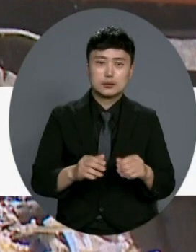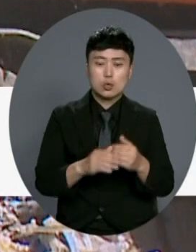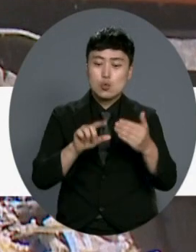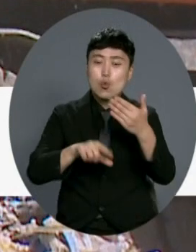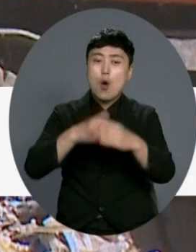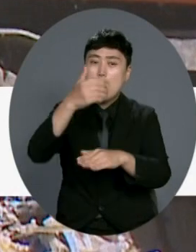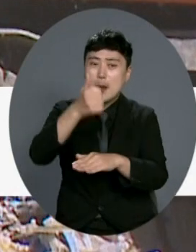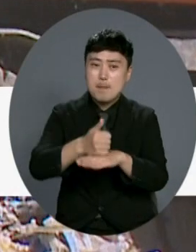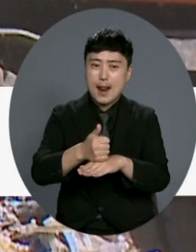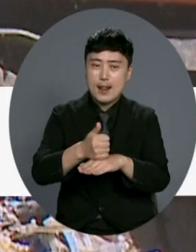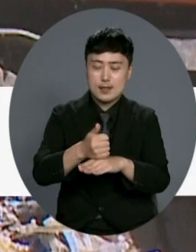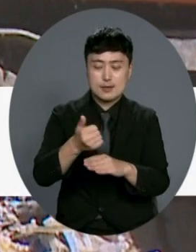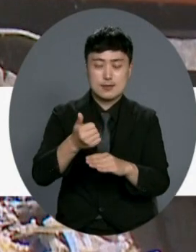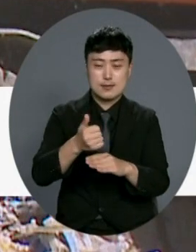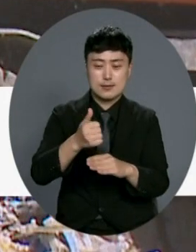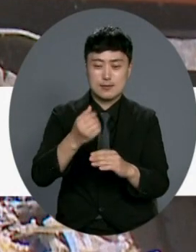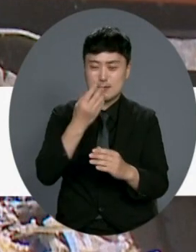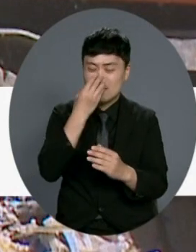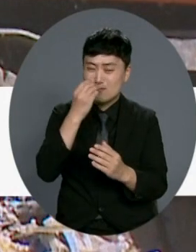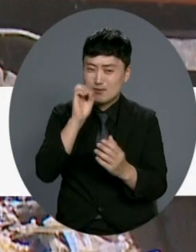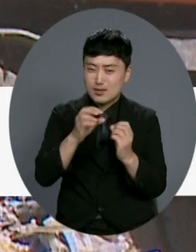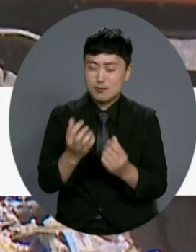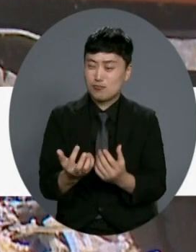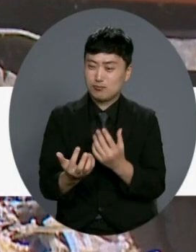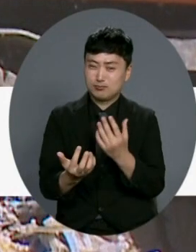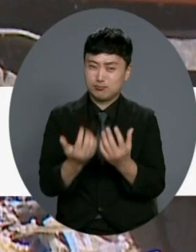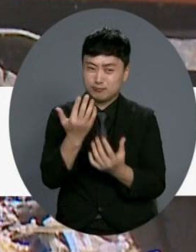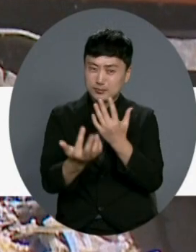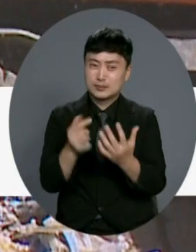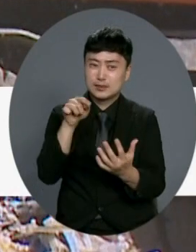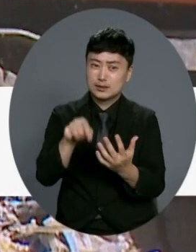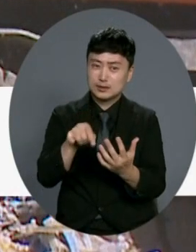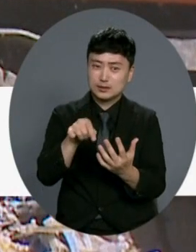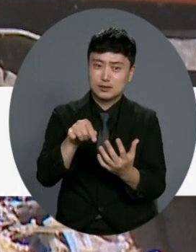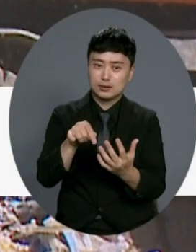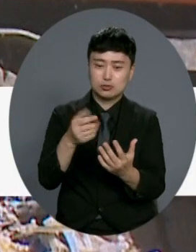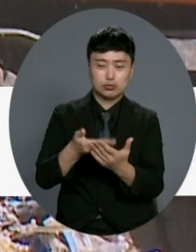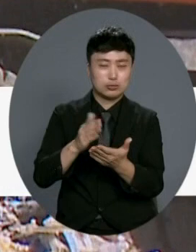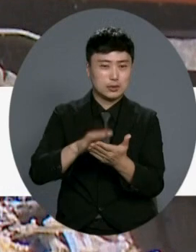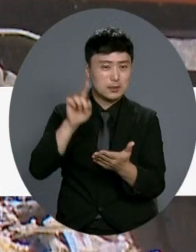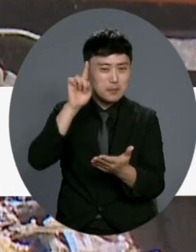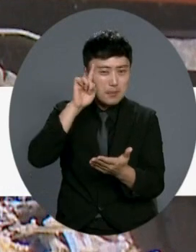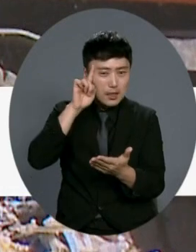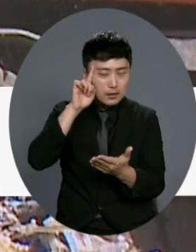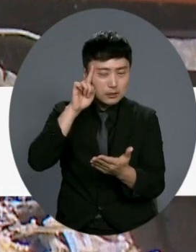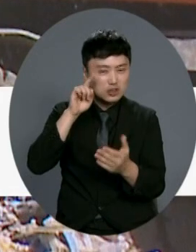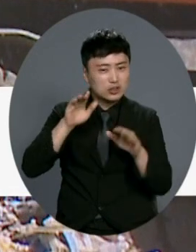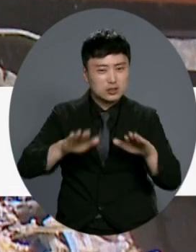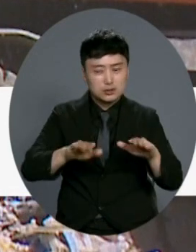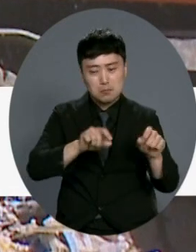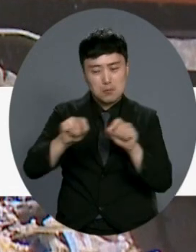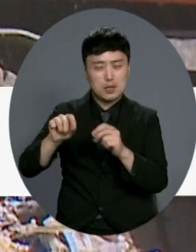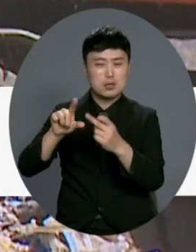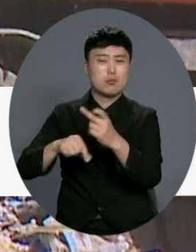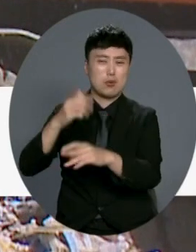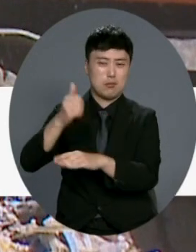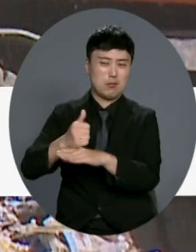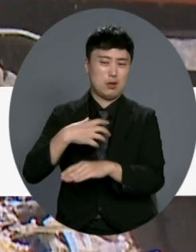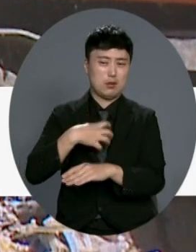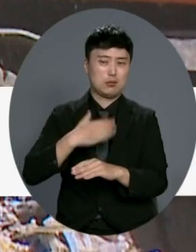말로 예상됐던 소각장 완전 복구가 연말로 미뤄지면서 지자체들의 고민이 커지고 있습니다. 이도훈